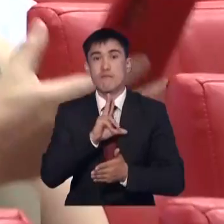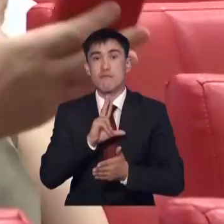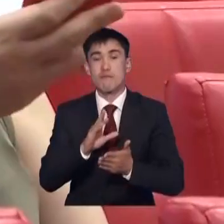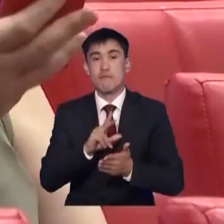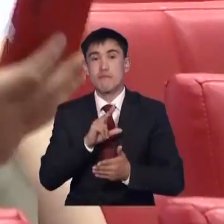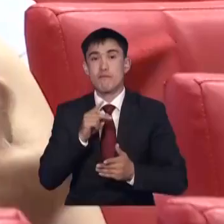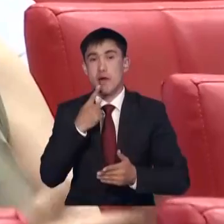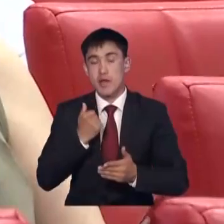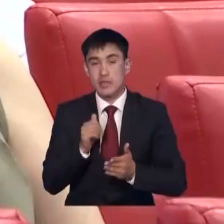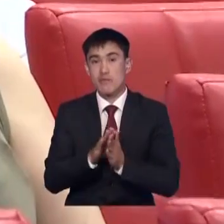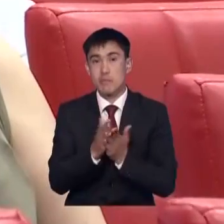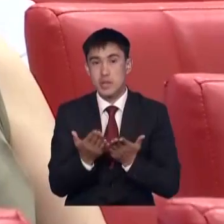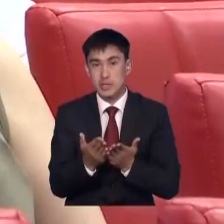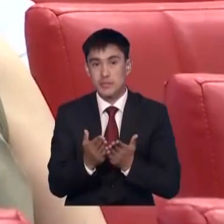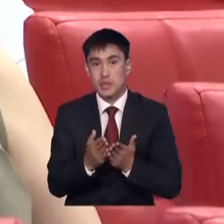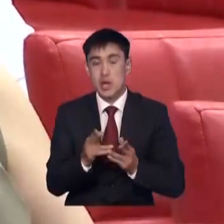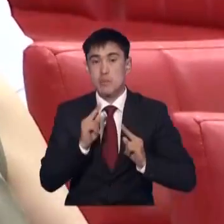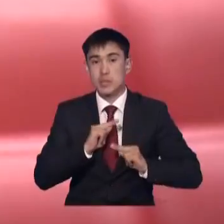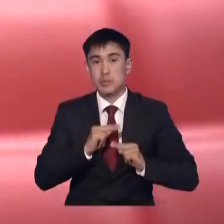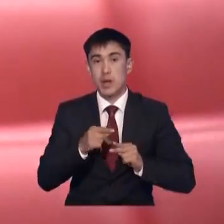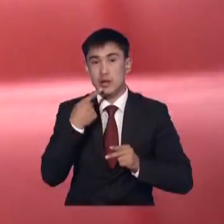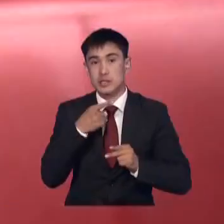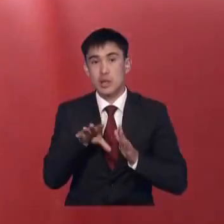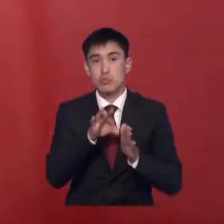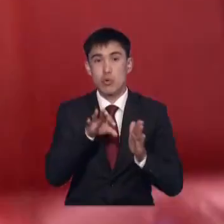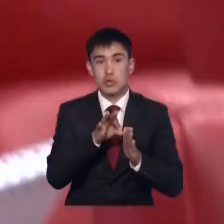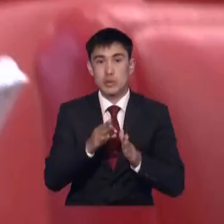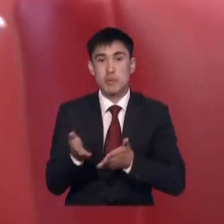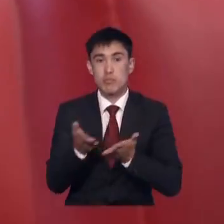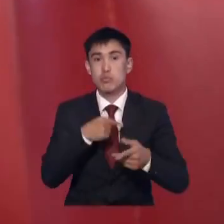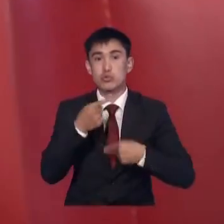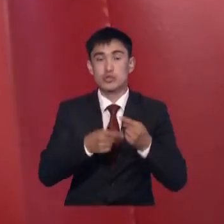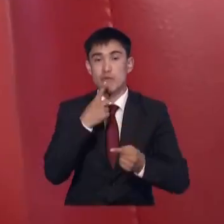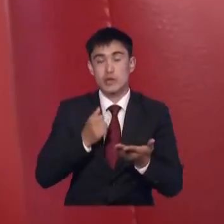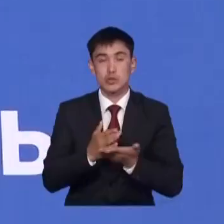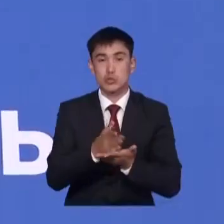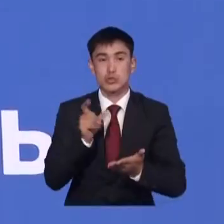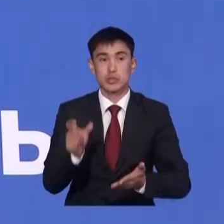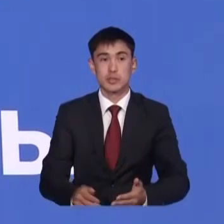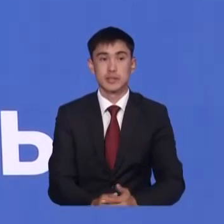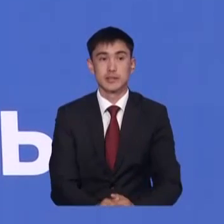сотрудники департамента отдельно остановились на вопросах отбора и привилегии будущих